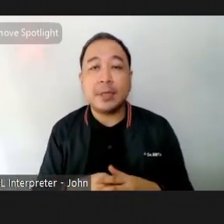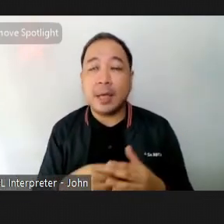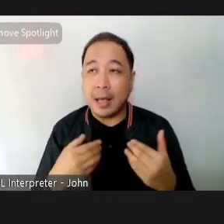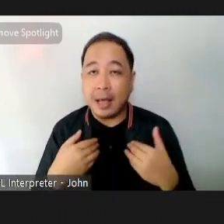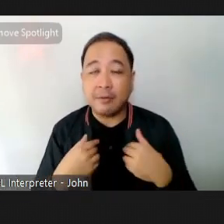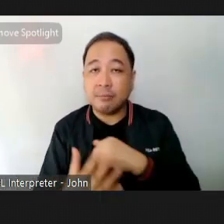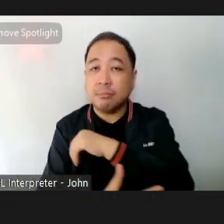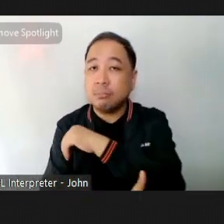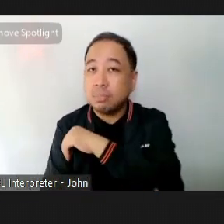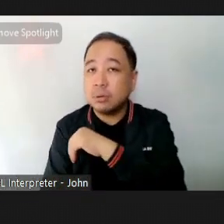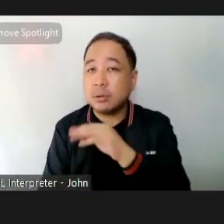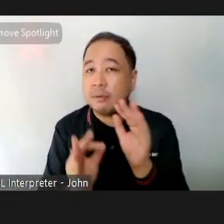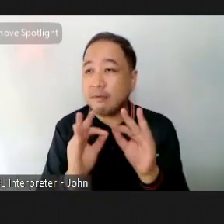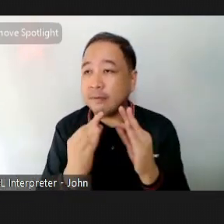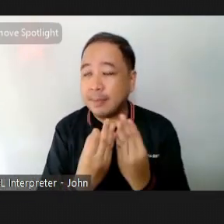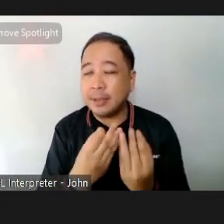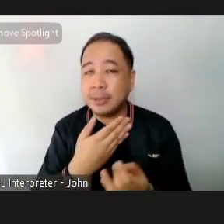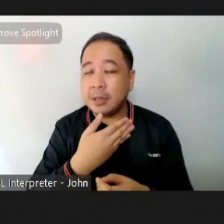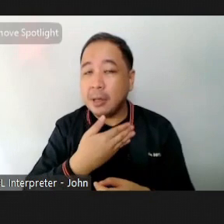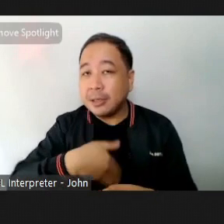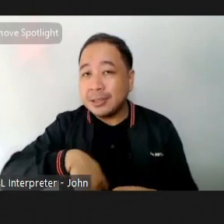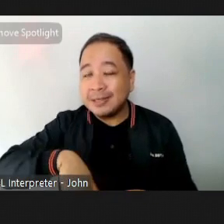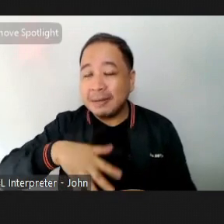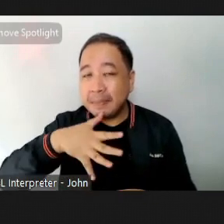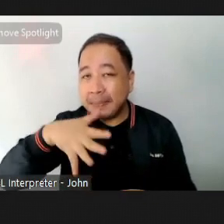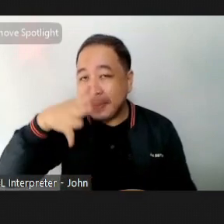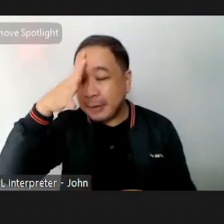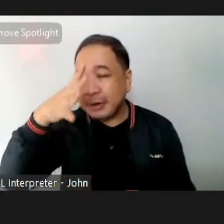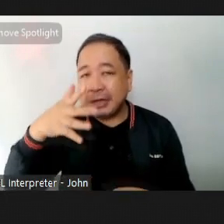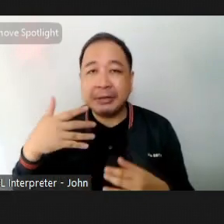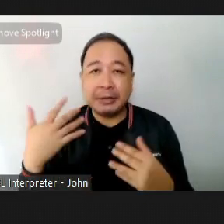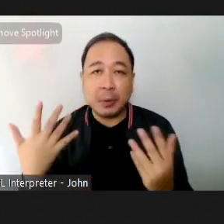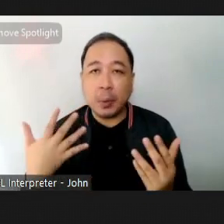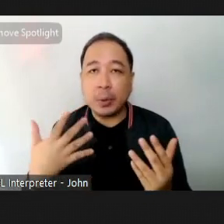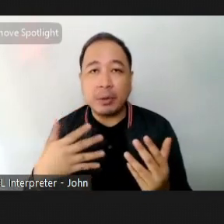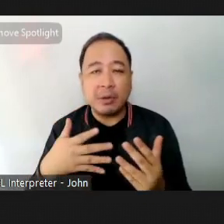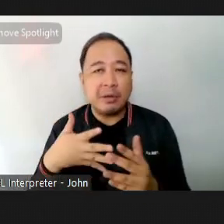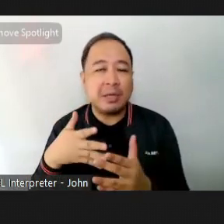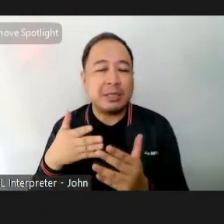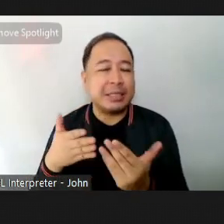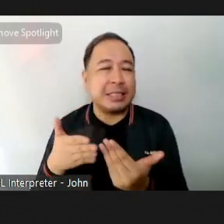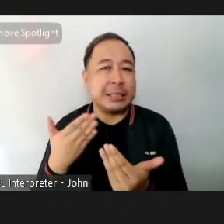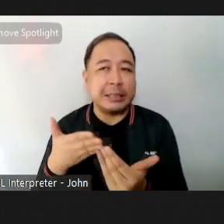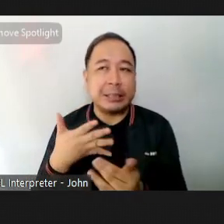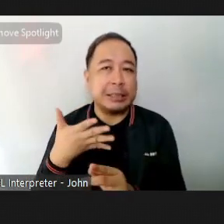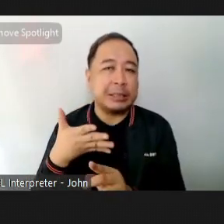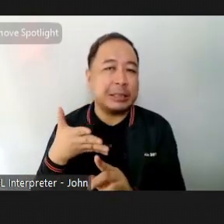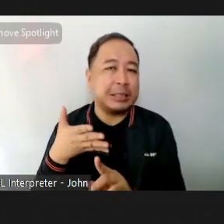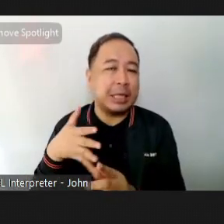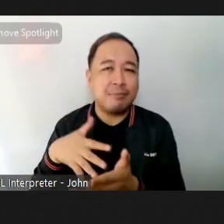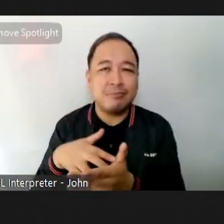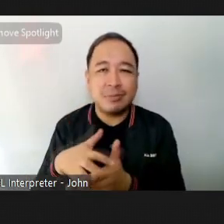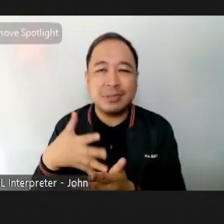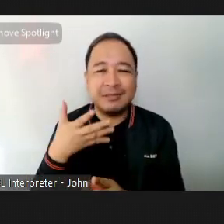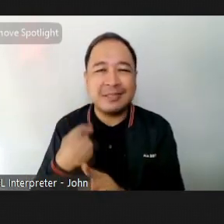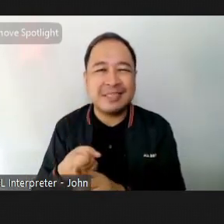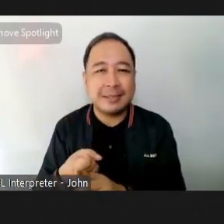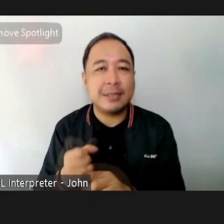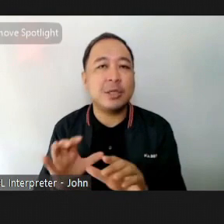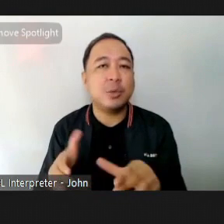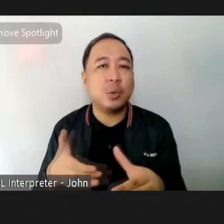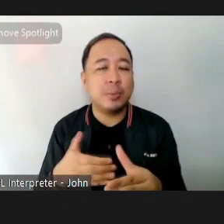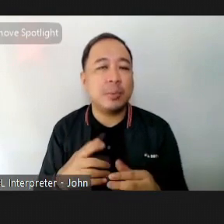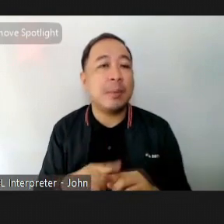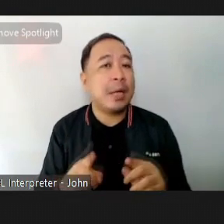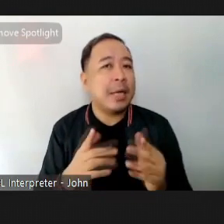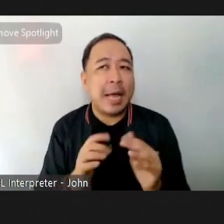families, single parents, vulnerable sectors. Pagdating naman sa channels or tools, paano natin no, mai-implement itong ating